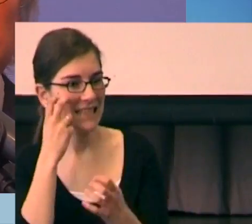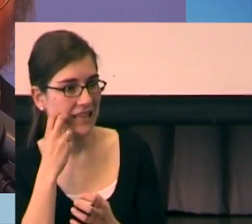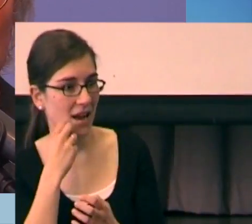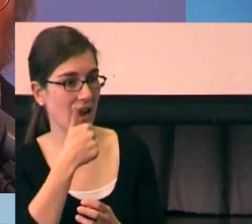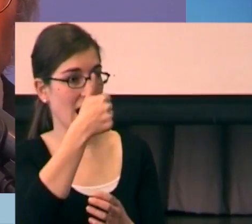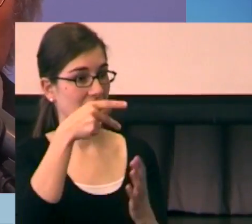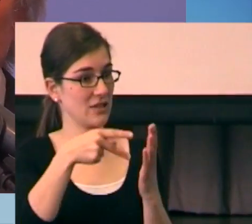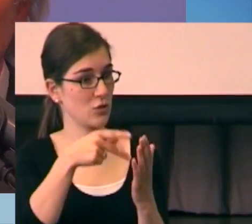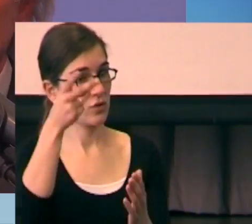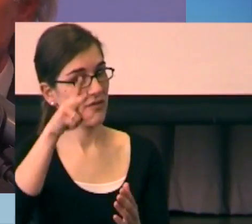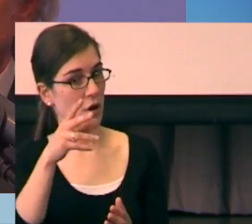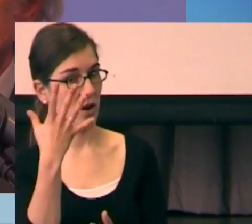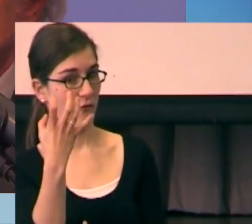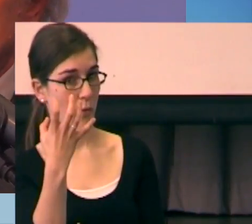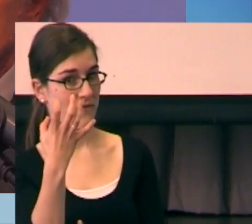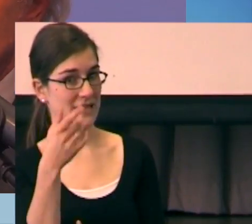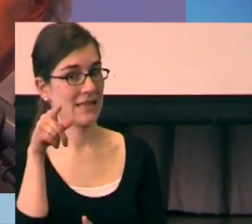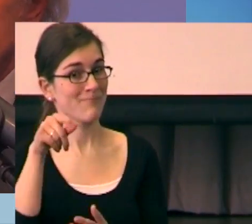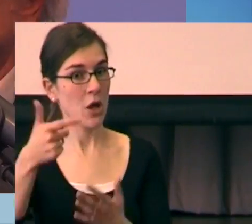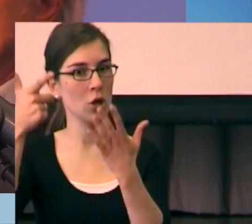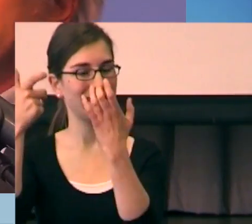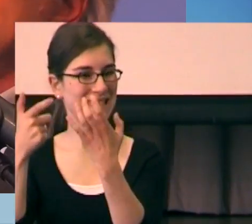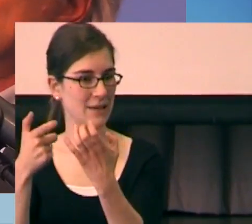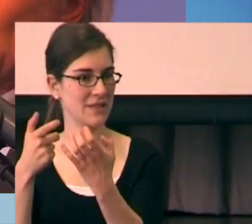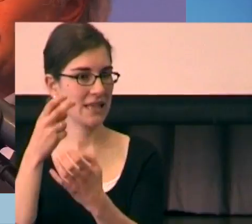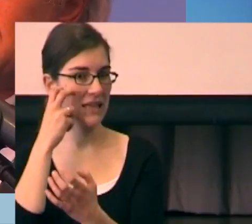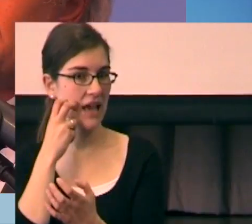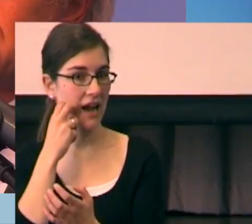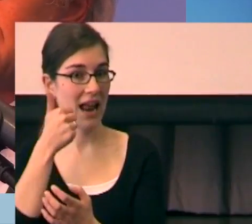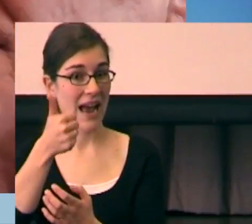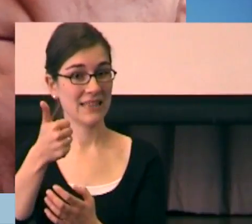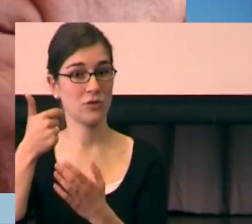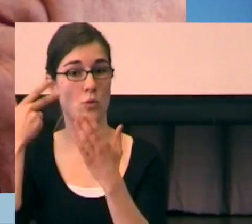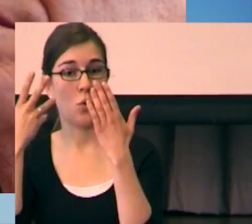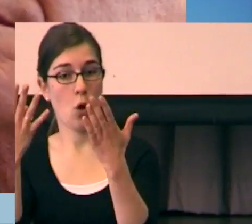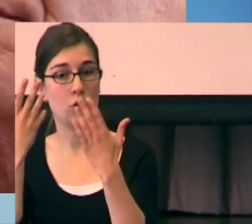1 zu 250, bei den 70-Jährigen 1 zu 79.